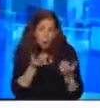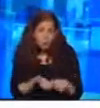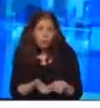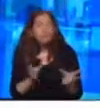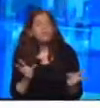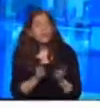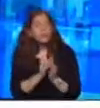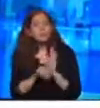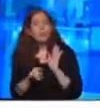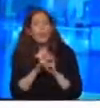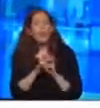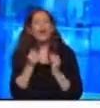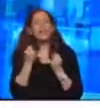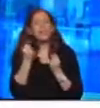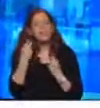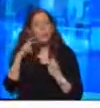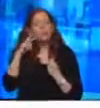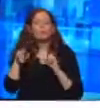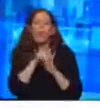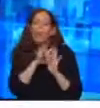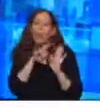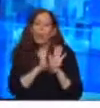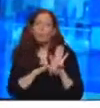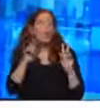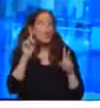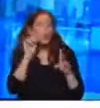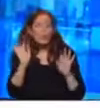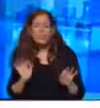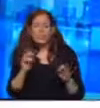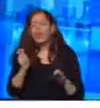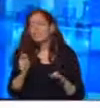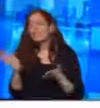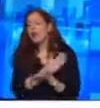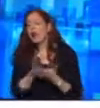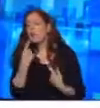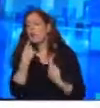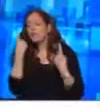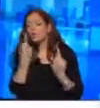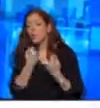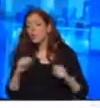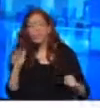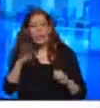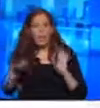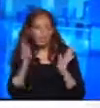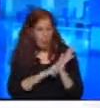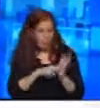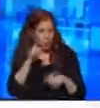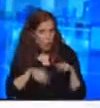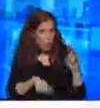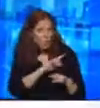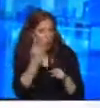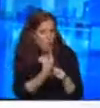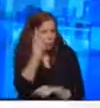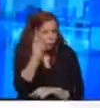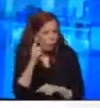חוק ההתגברות הוא חוק לא חוקתי, לא ייתכן שהכנסת תחוקק מה שהיא רוצה, וגם אם בגץ טועה, וזה לא פעם ראשונה שהוא טועה,